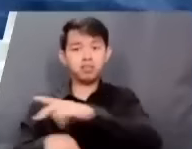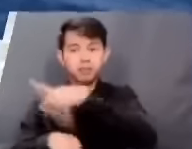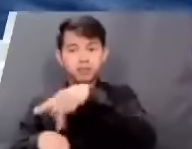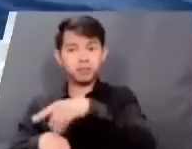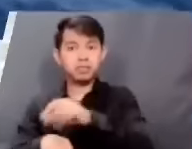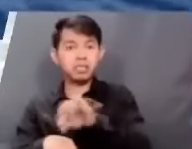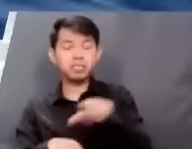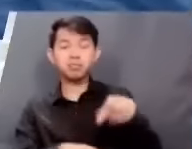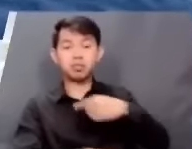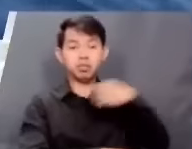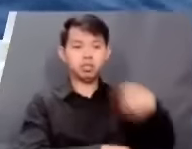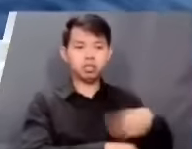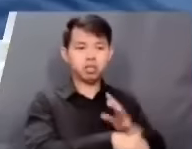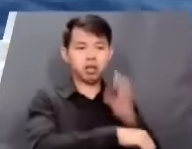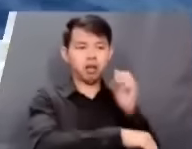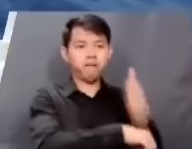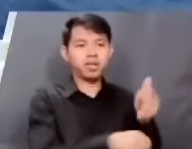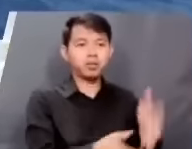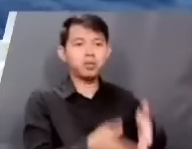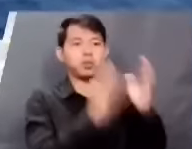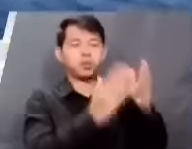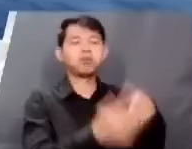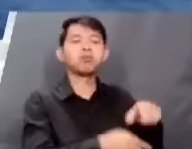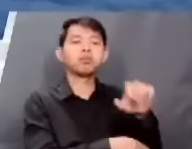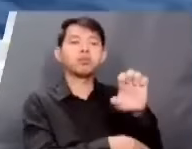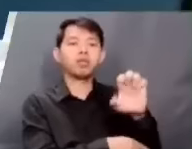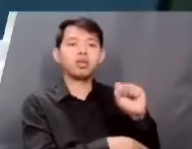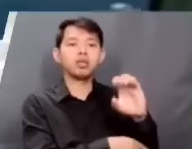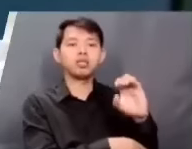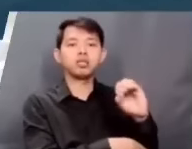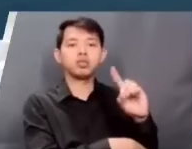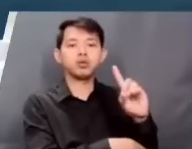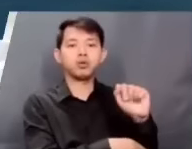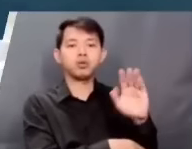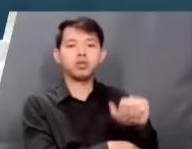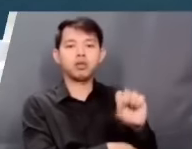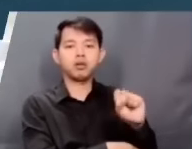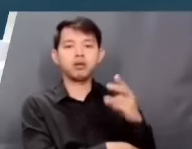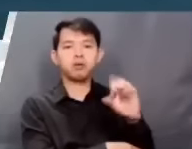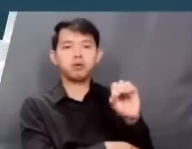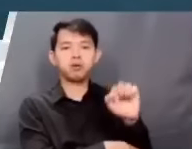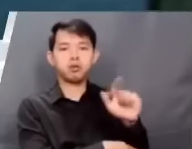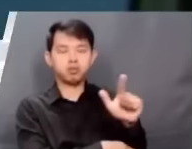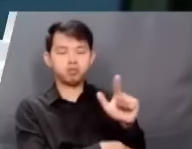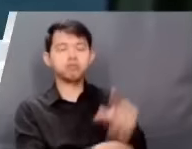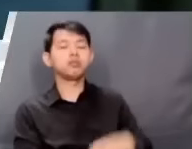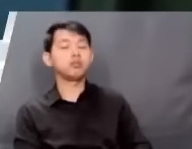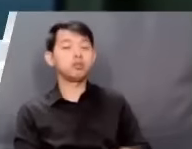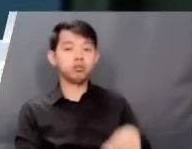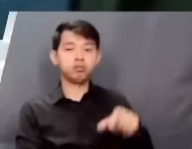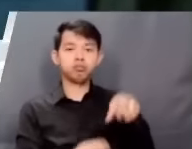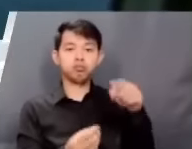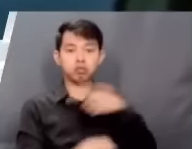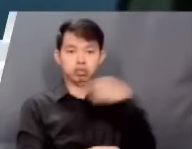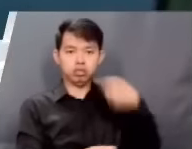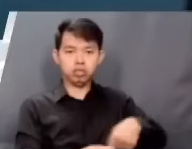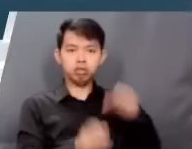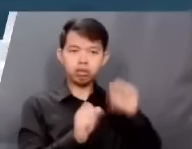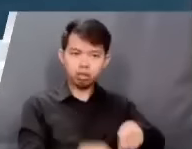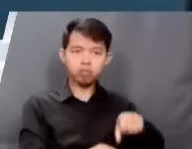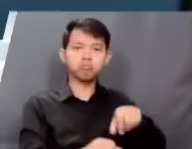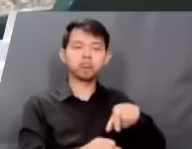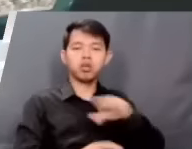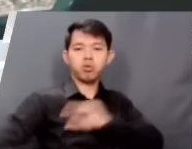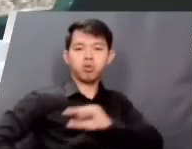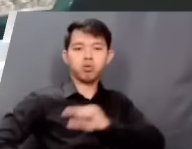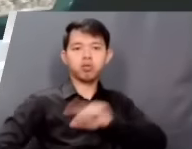estruktura ang China sa Eskoda Shoal. Mas mababantayan na raw ng China ang reed o rectobank na sinasabing mayaman sa natural